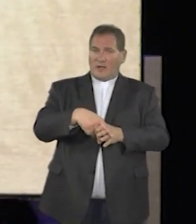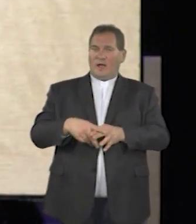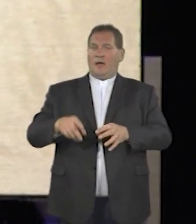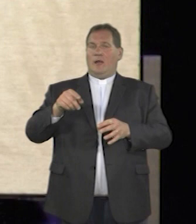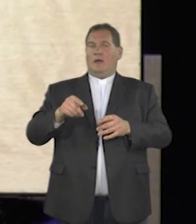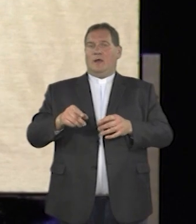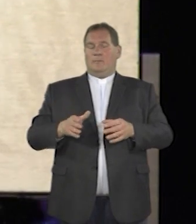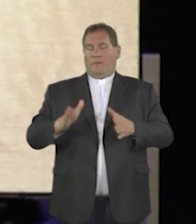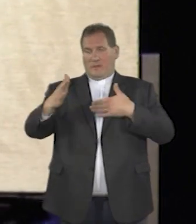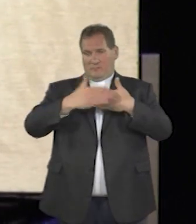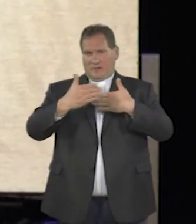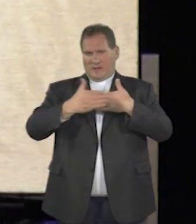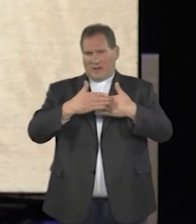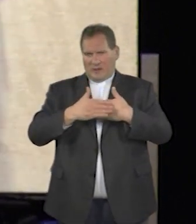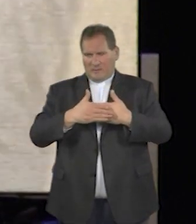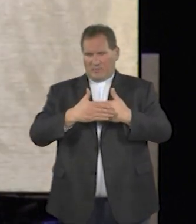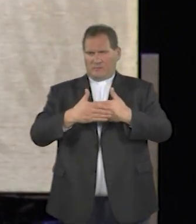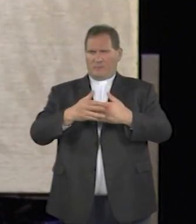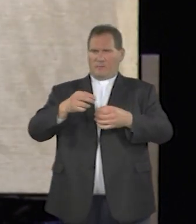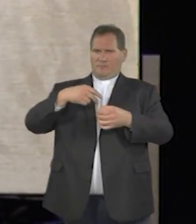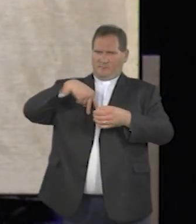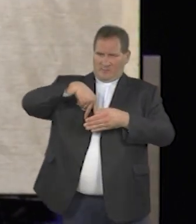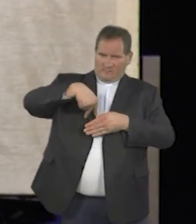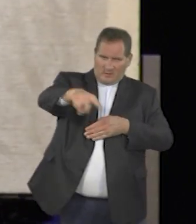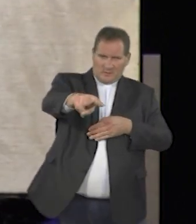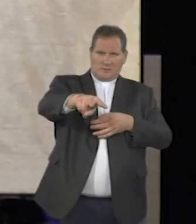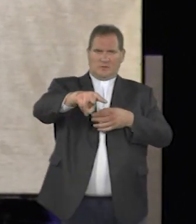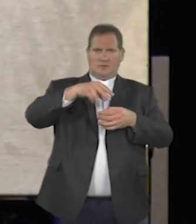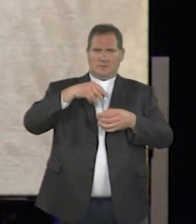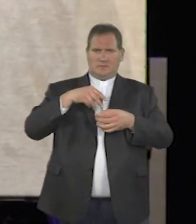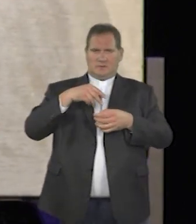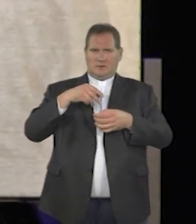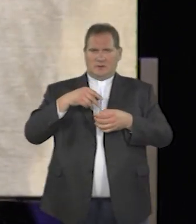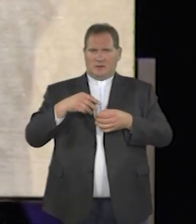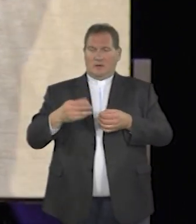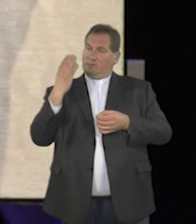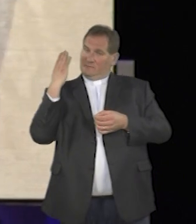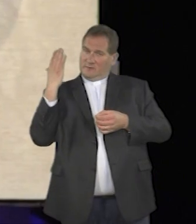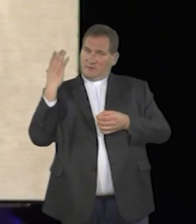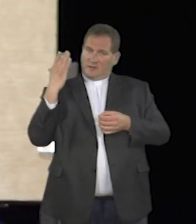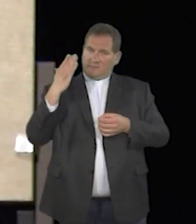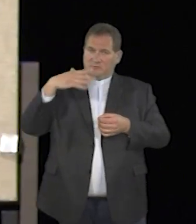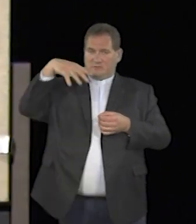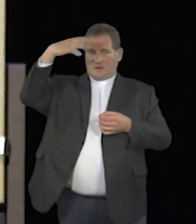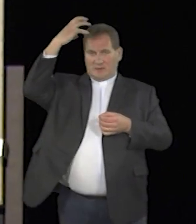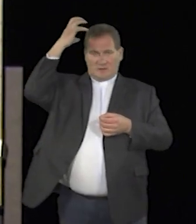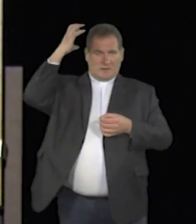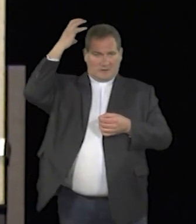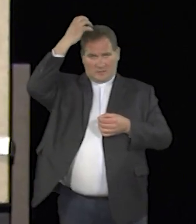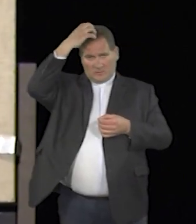główną bramą w zamek wjedziesz wielkim pędem. Udasz przed królem, ojcem moim, zamożnego